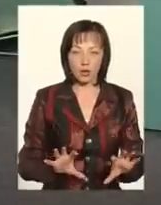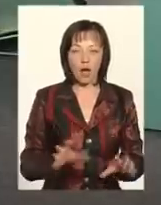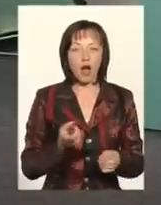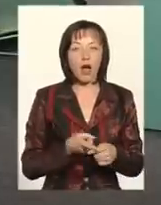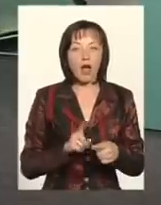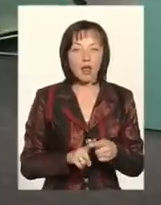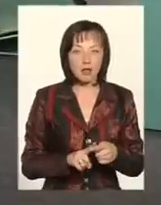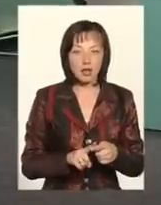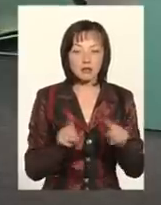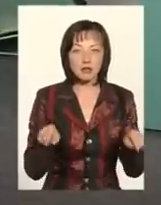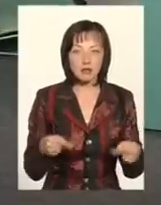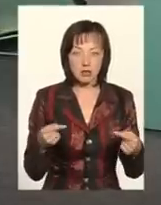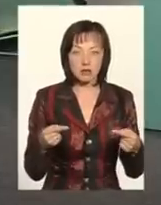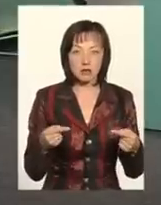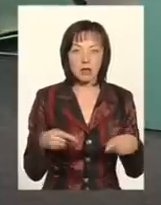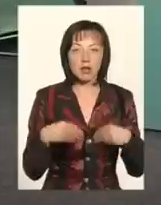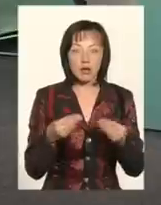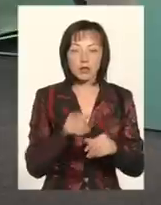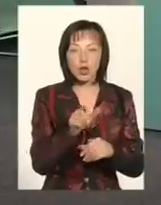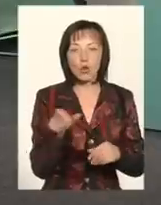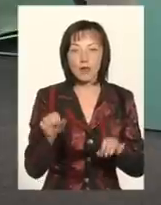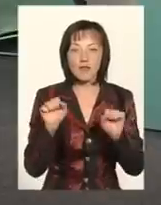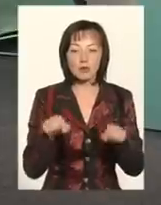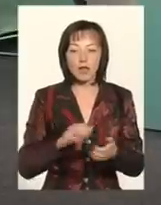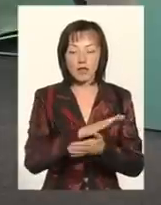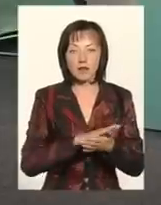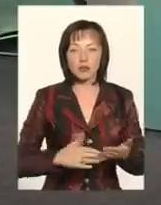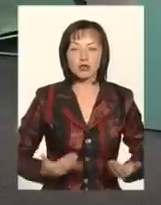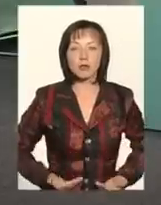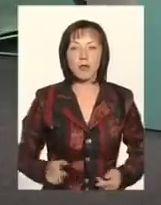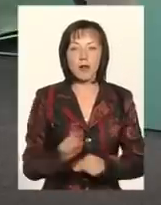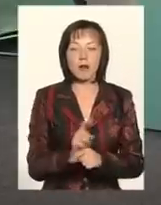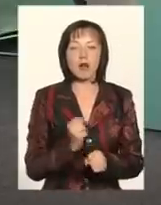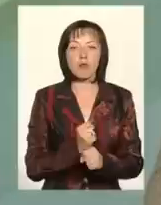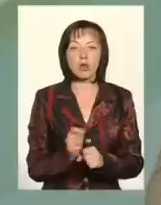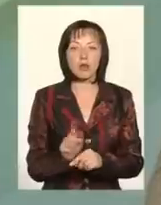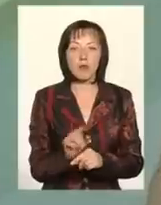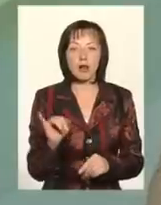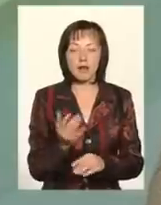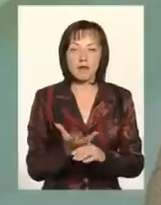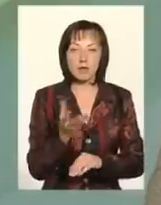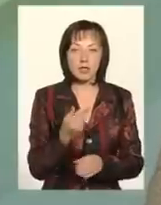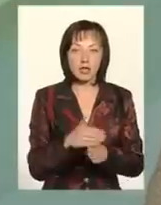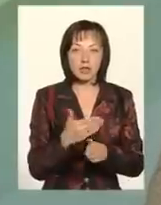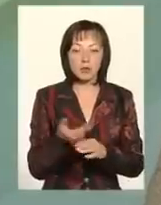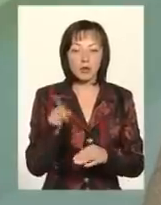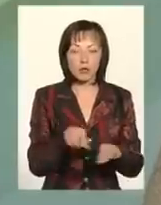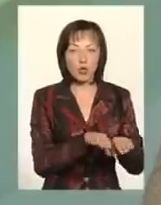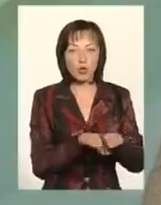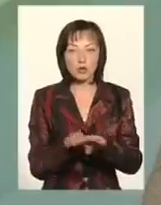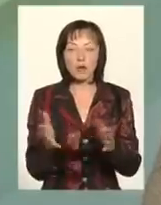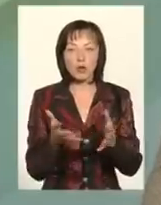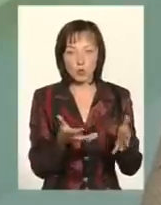это создаст люди даст людям возможность в дальнейшем жить нормально работать нормально И выплачивать кредиты по тому курсу по которому